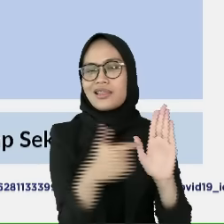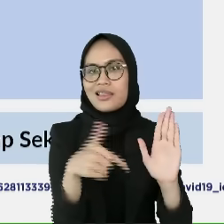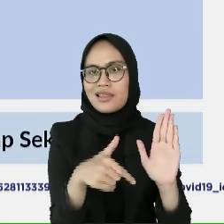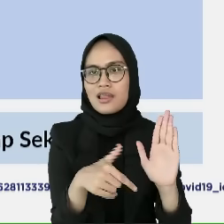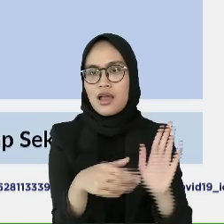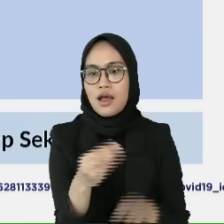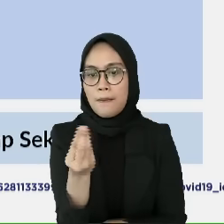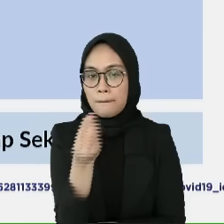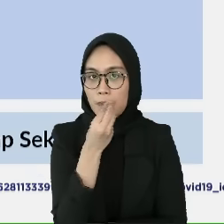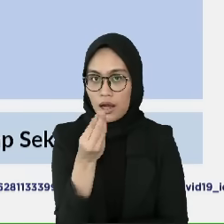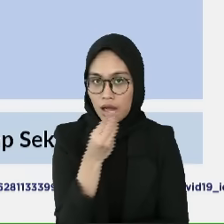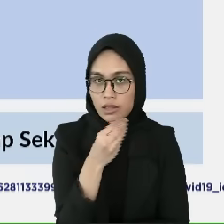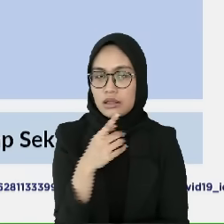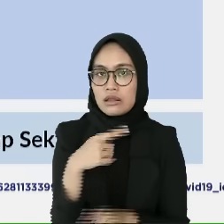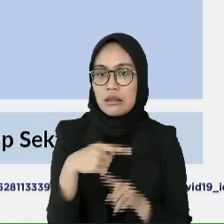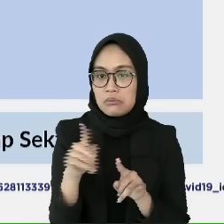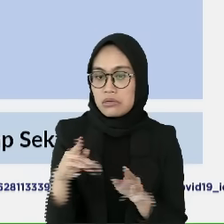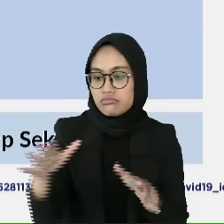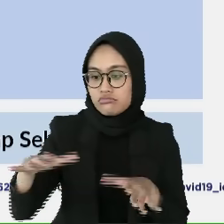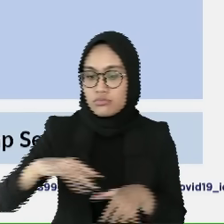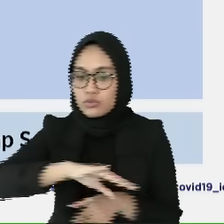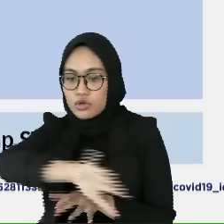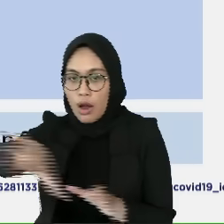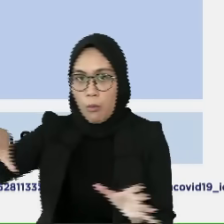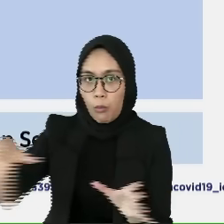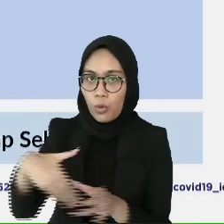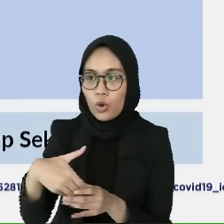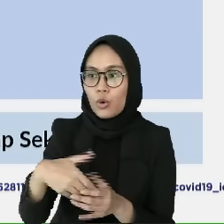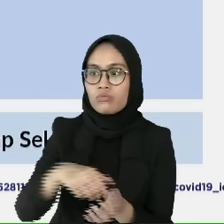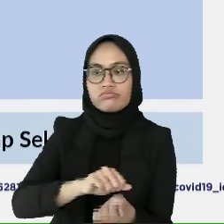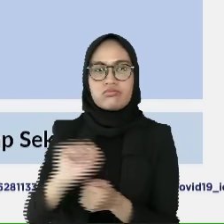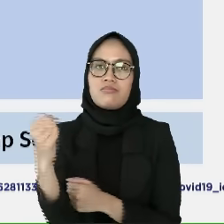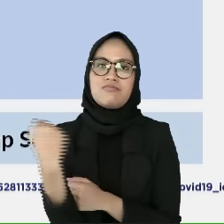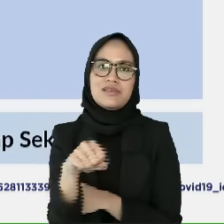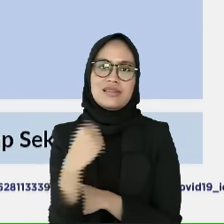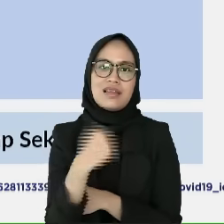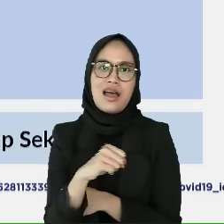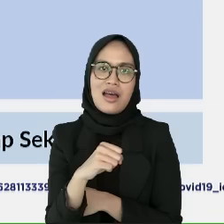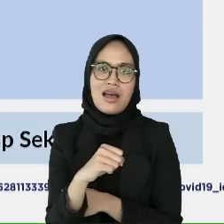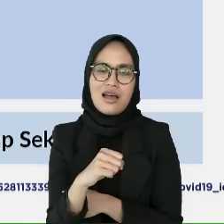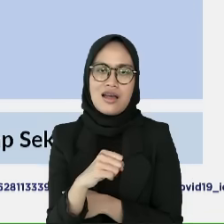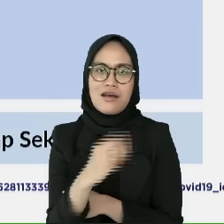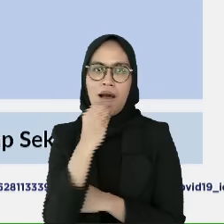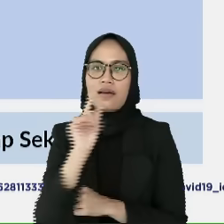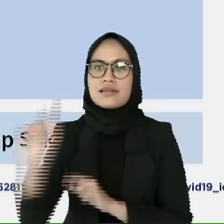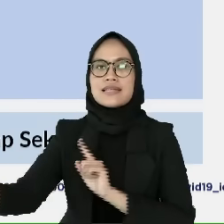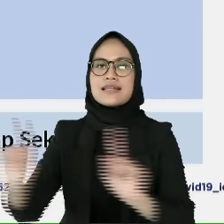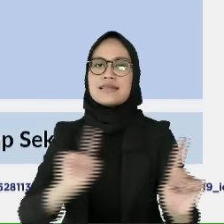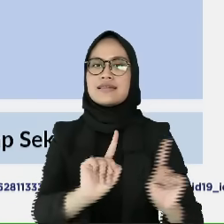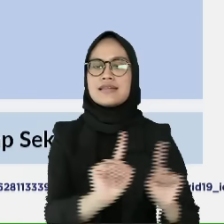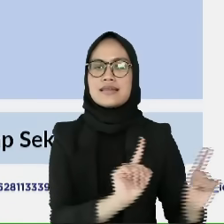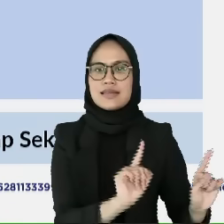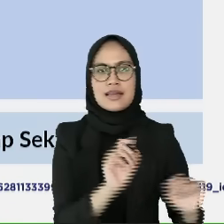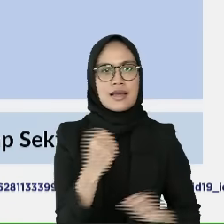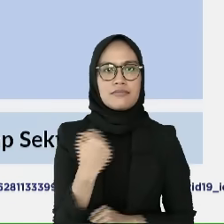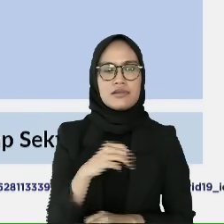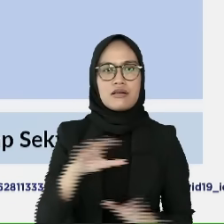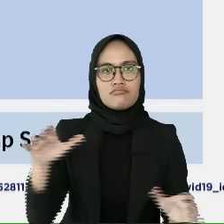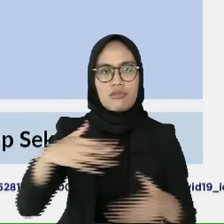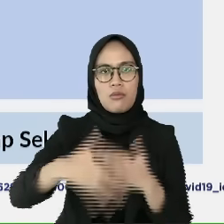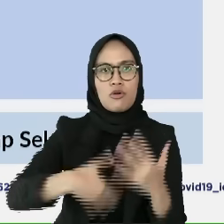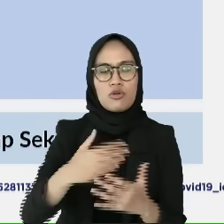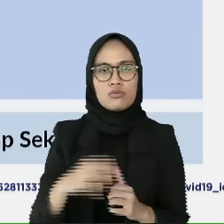makan non-prasmanan. Pelaksanaan kompetisi sepak bola Liga 1 dengan maksimal 9